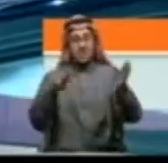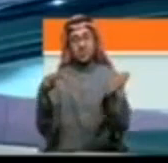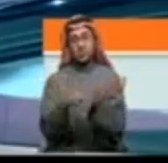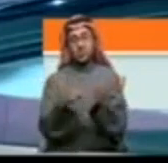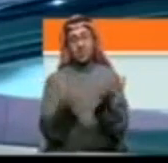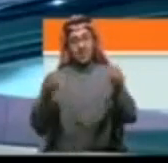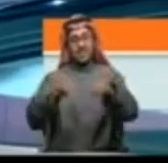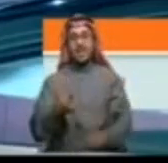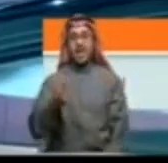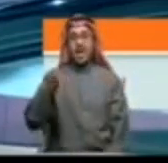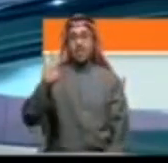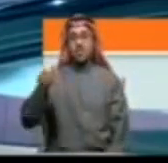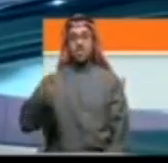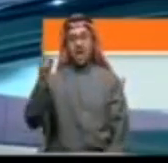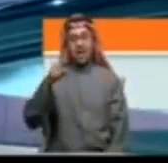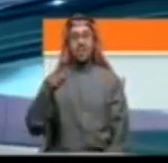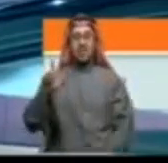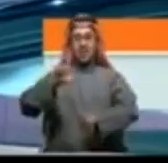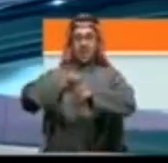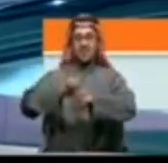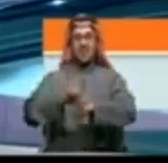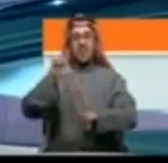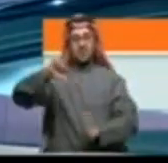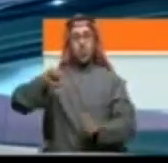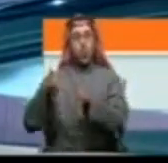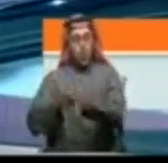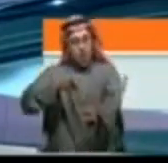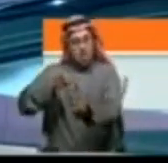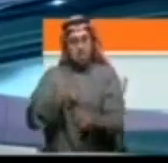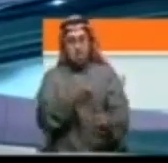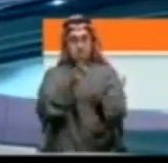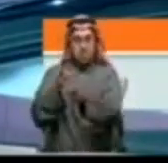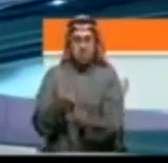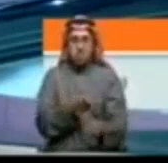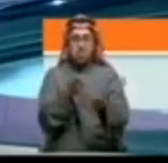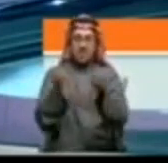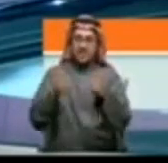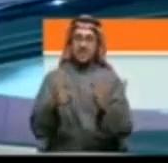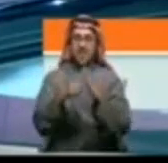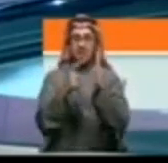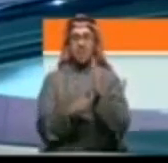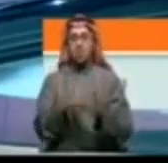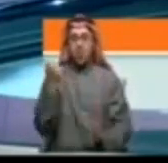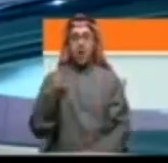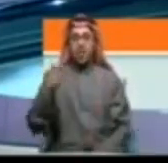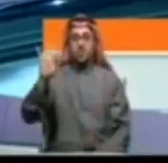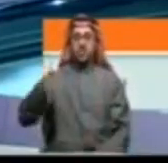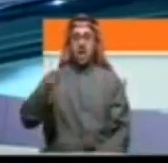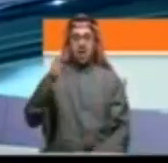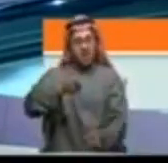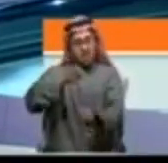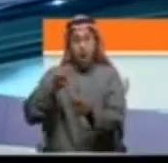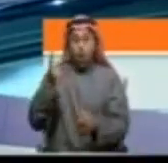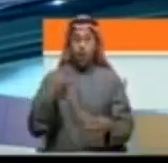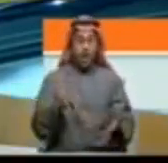محافظة حماة. نعم، وتعد المناطق المستهدفة من قبل قوات النظام واقعة ضمن مناطق